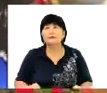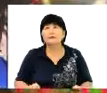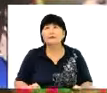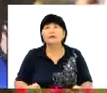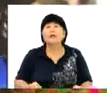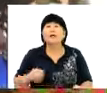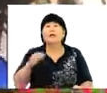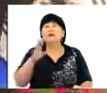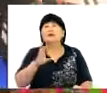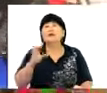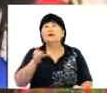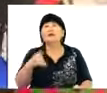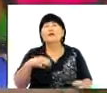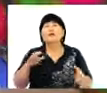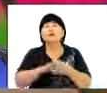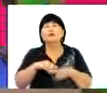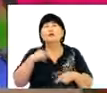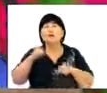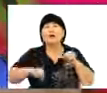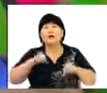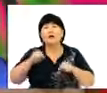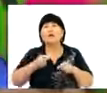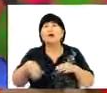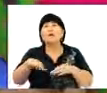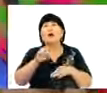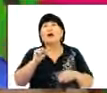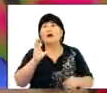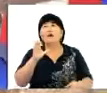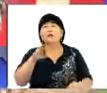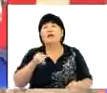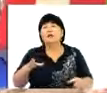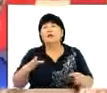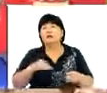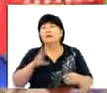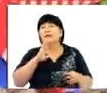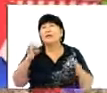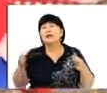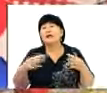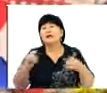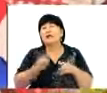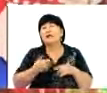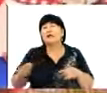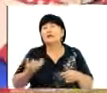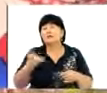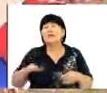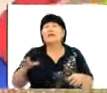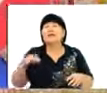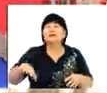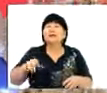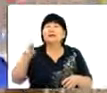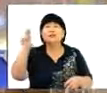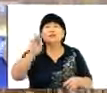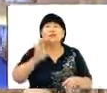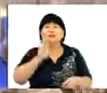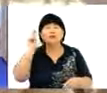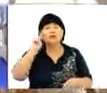С Верой Софией мы дружно крутим педали велосипеда в павильоне Австрии. Попутно моя визави рассказывает о жизни и бытии этой страны. Девушка учится